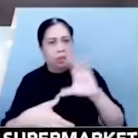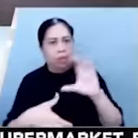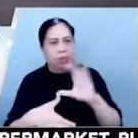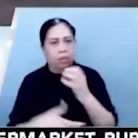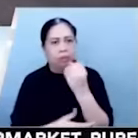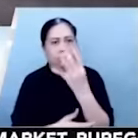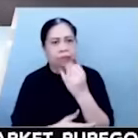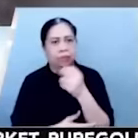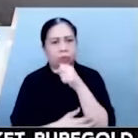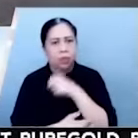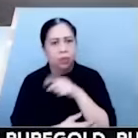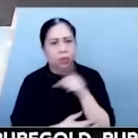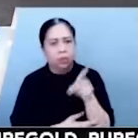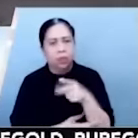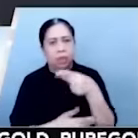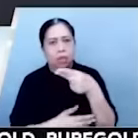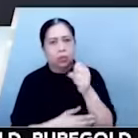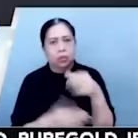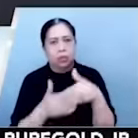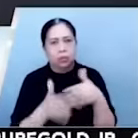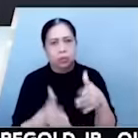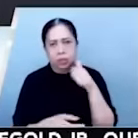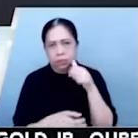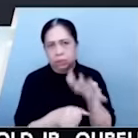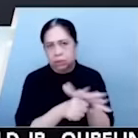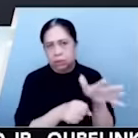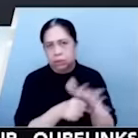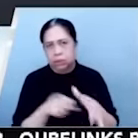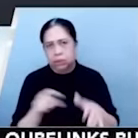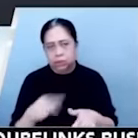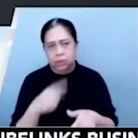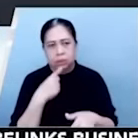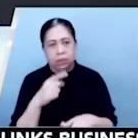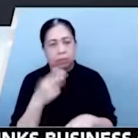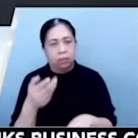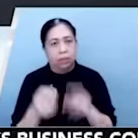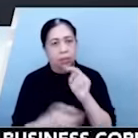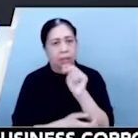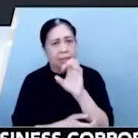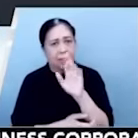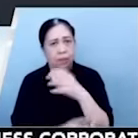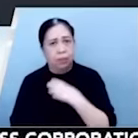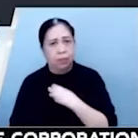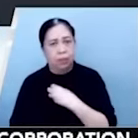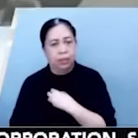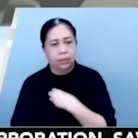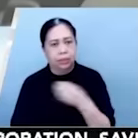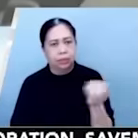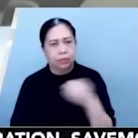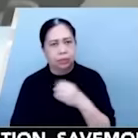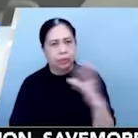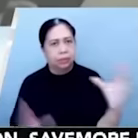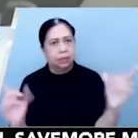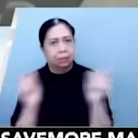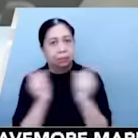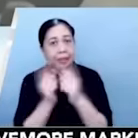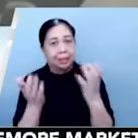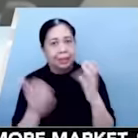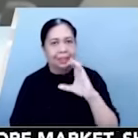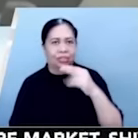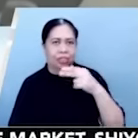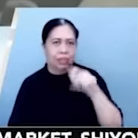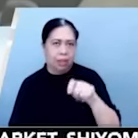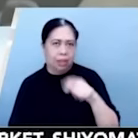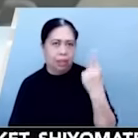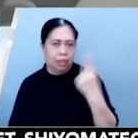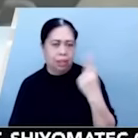na high school student ang babaeng biktima. Ayon sa National Capital Region Police Office, nagkakilala si Chat ang suspect at biktima